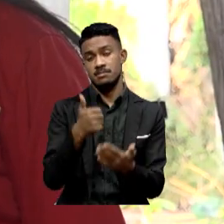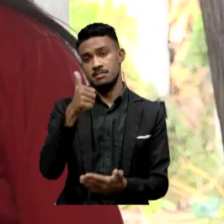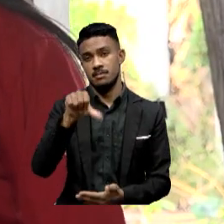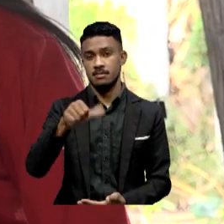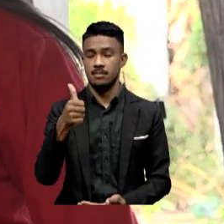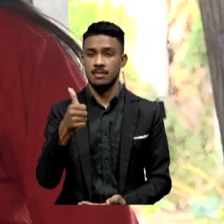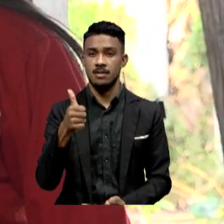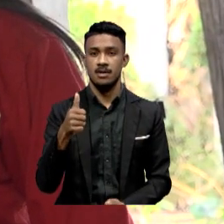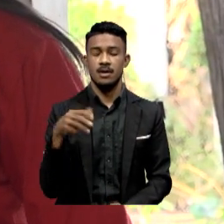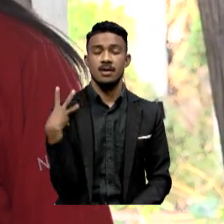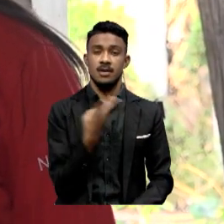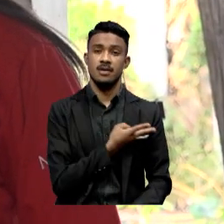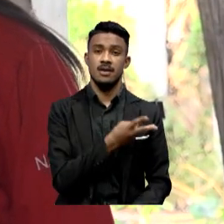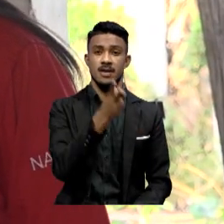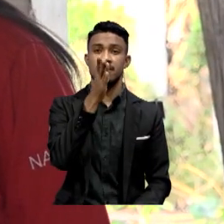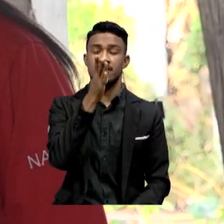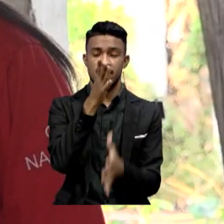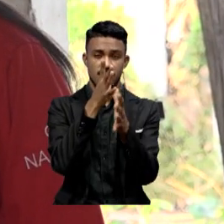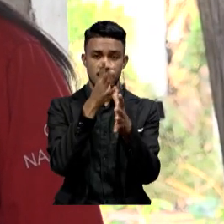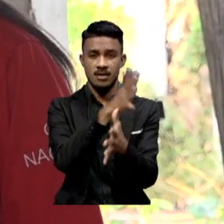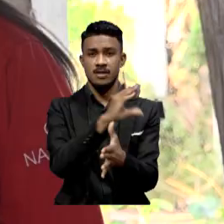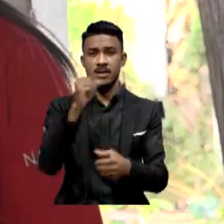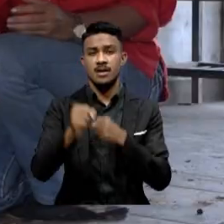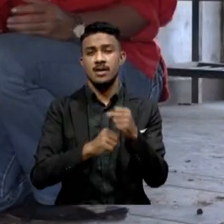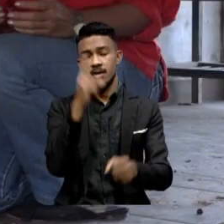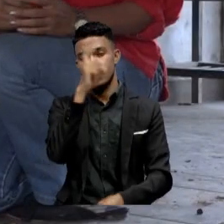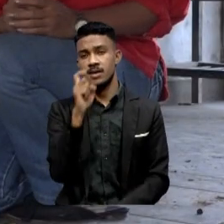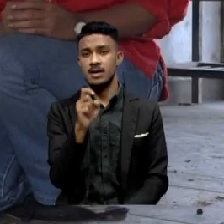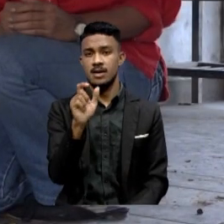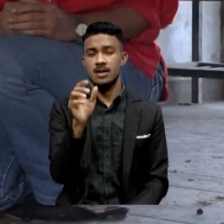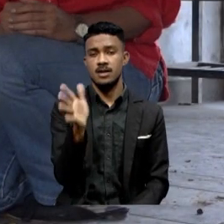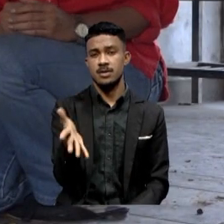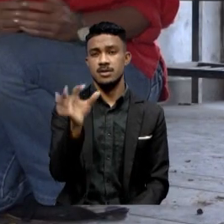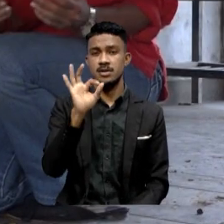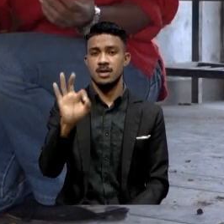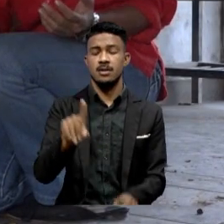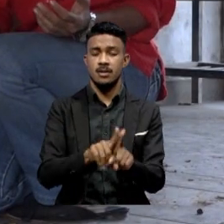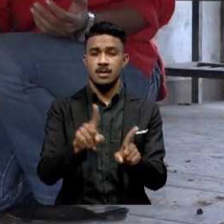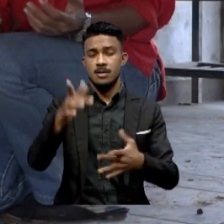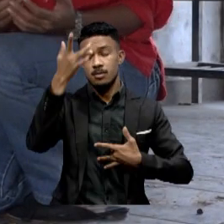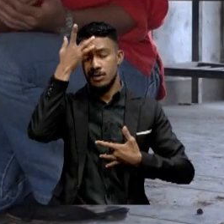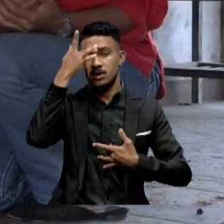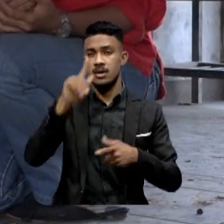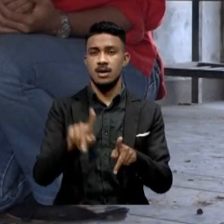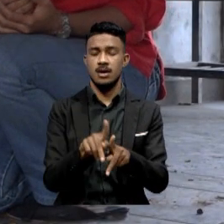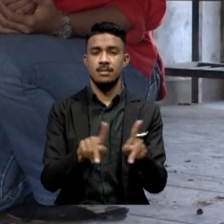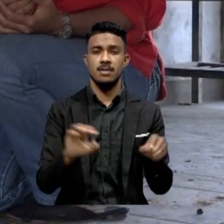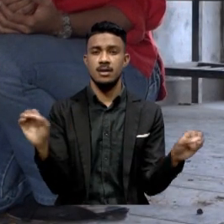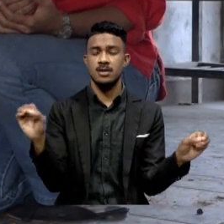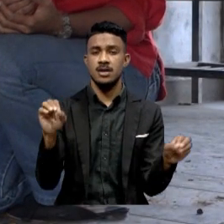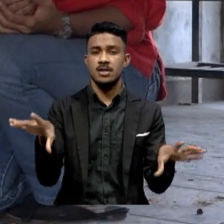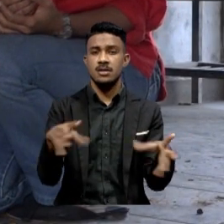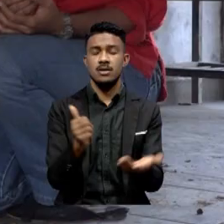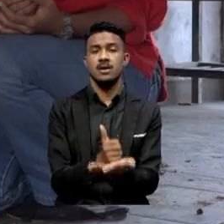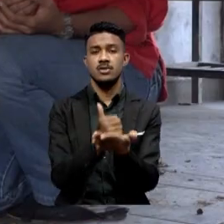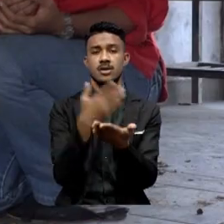Imagina ite feri kono hoi dade tinang lima nure sisia no mora sela. Mai be la iha ema selu kia uma mak bele servisu ho di bele sustenta